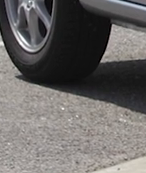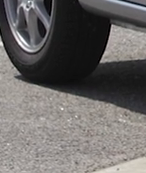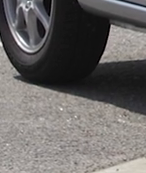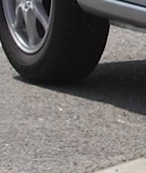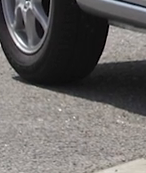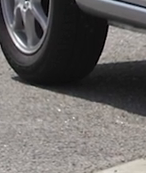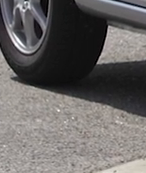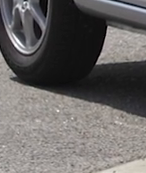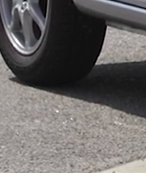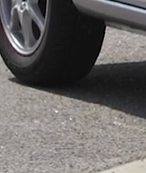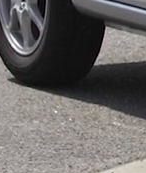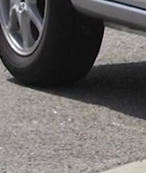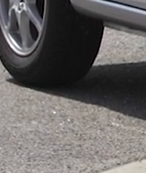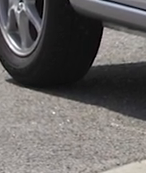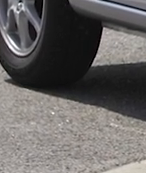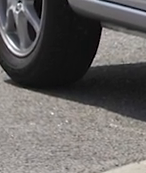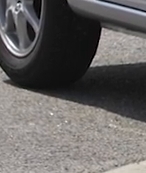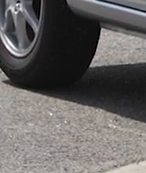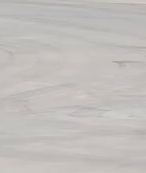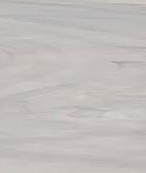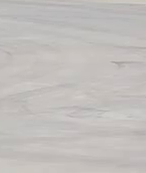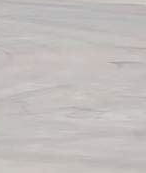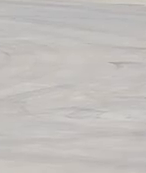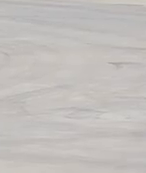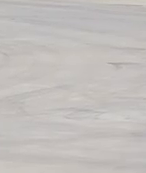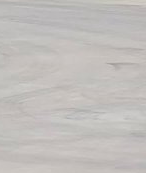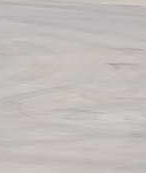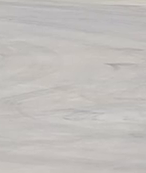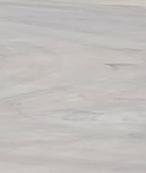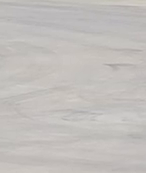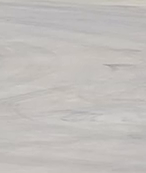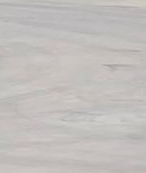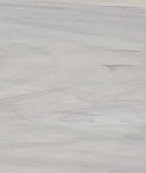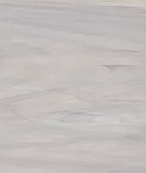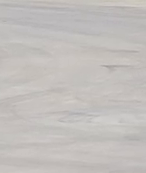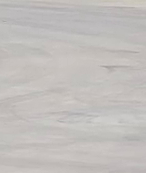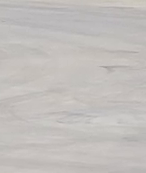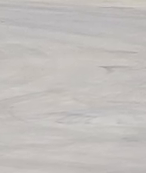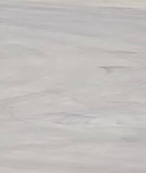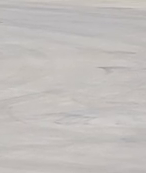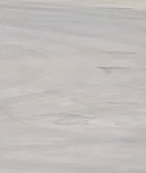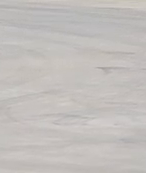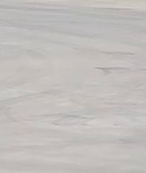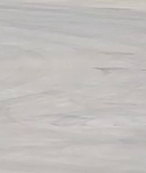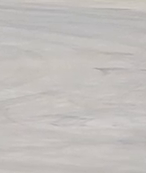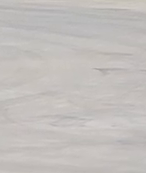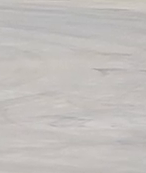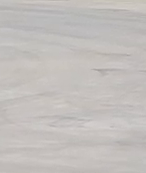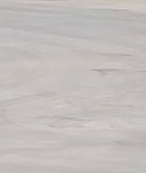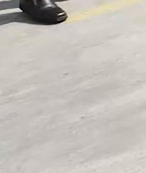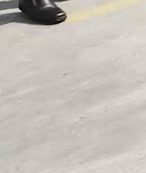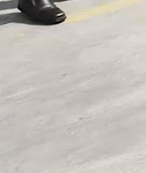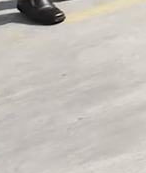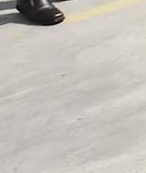Mac bulan ini 2022 di Pima IM 5 Bintang Abadi Pulau